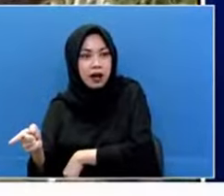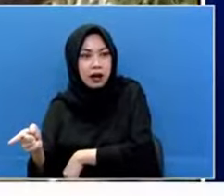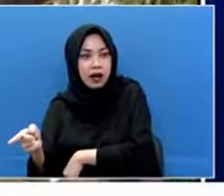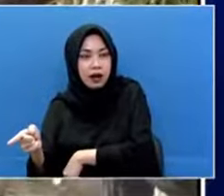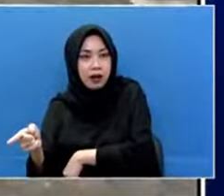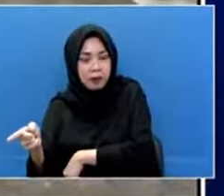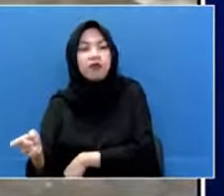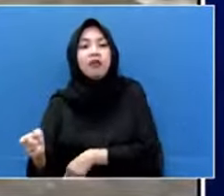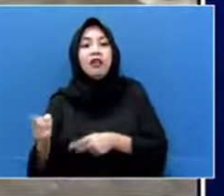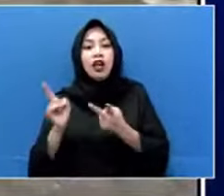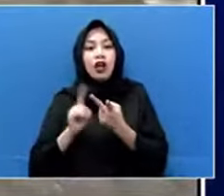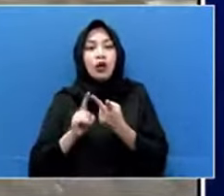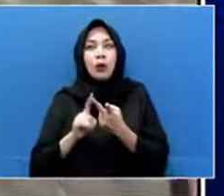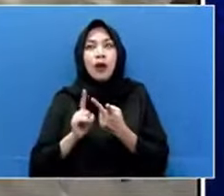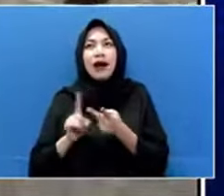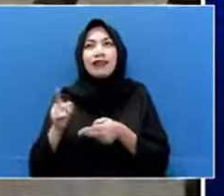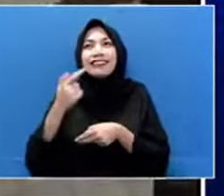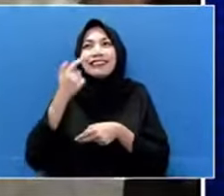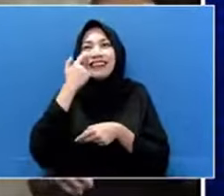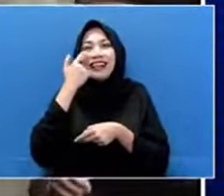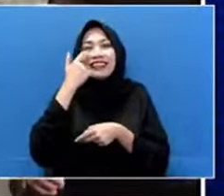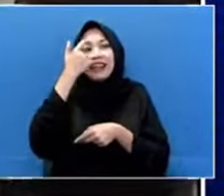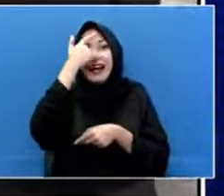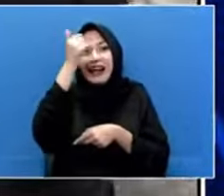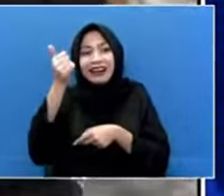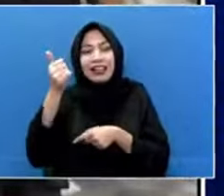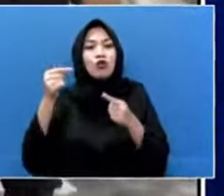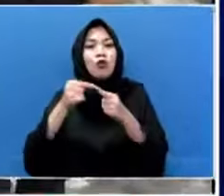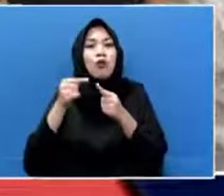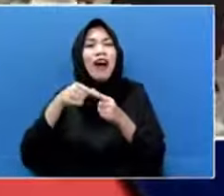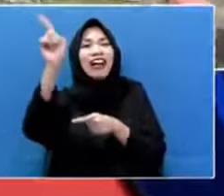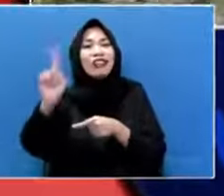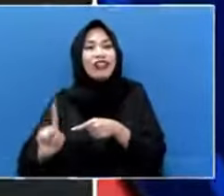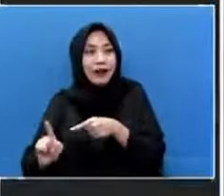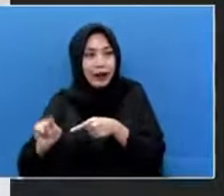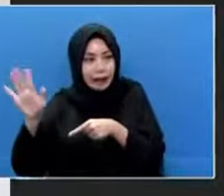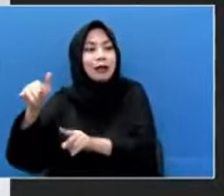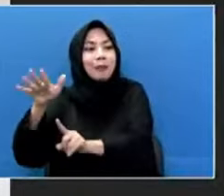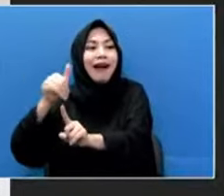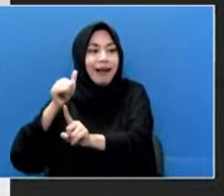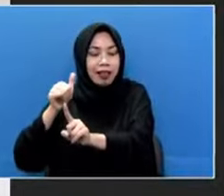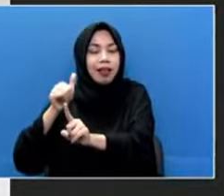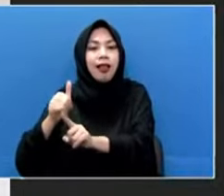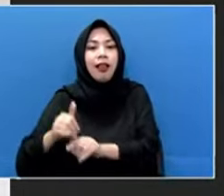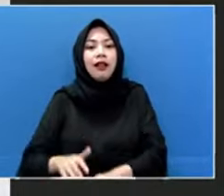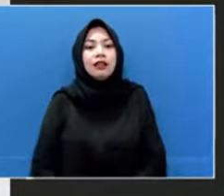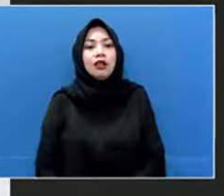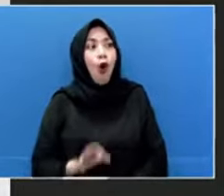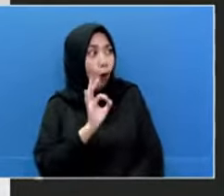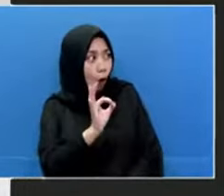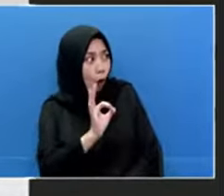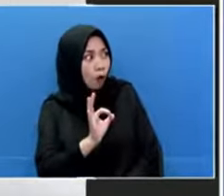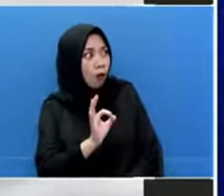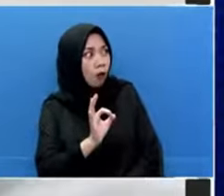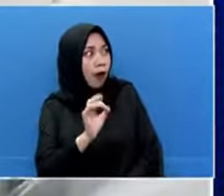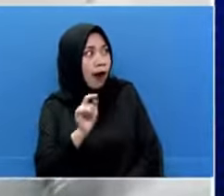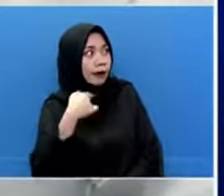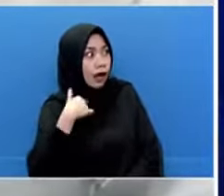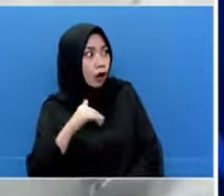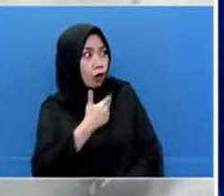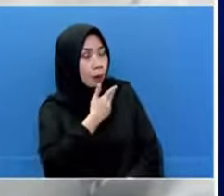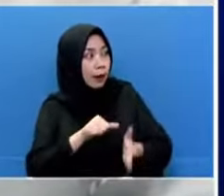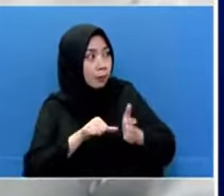mungkin dari ahli yang terkait dengan kelistrikan demikian ini e yang masih darat di rumah sakit karena satu orang yang sempat berusaha untuk